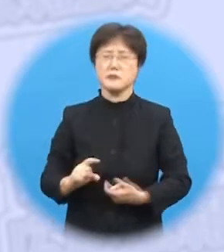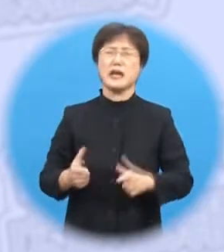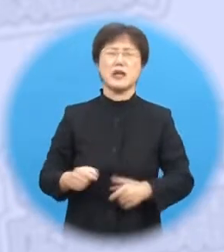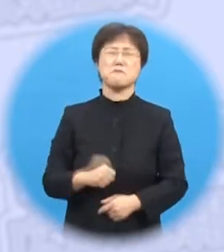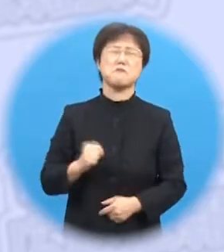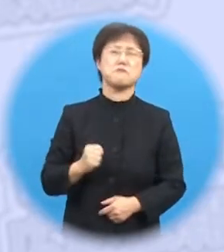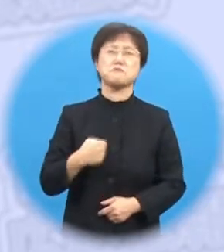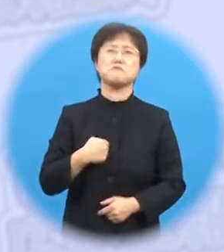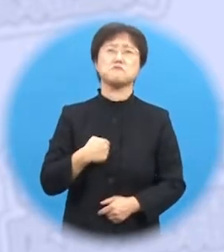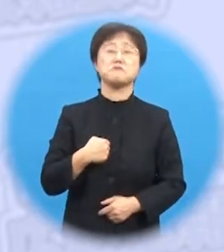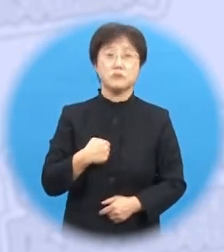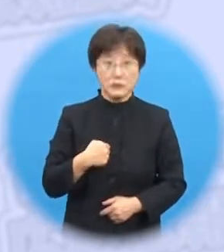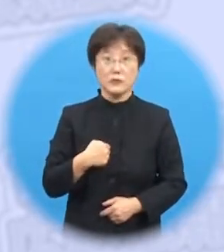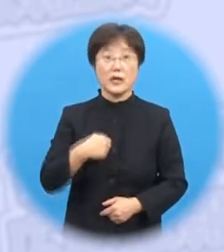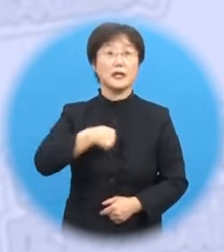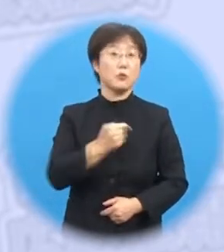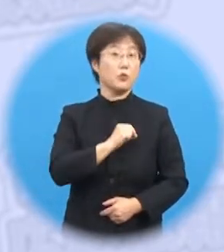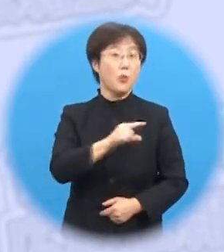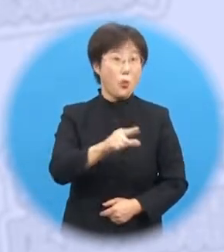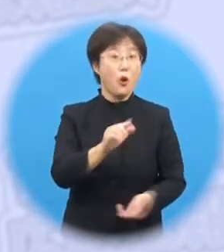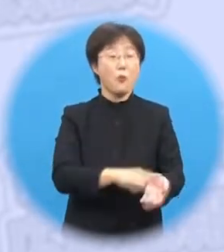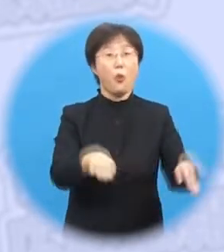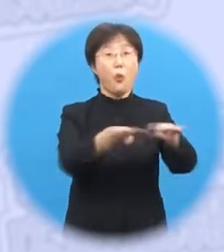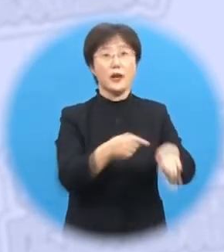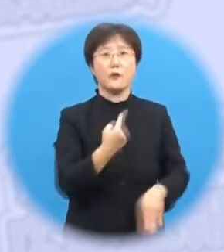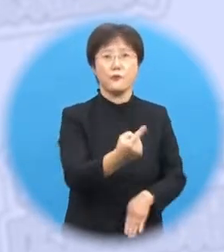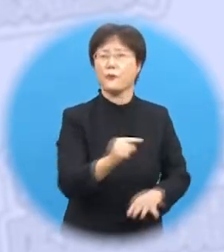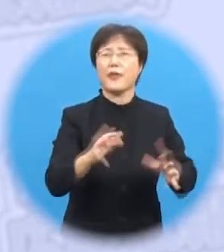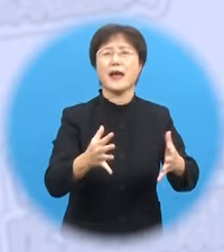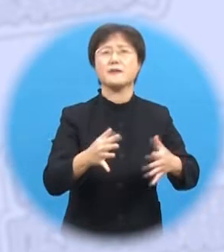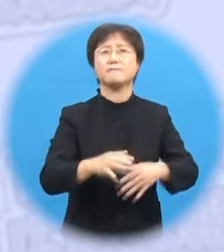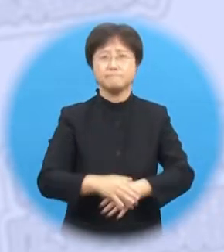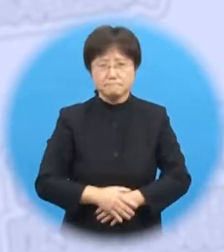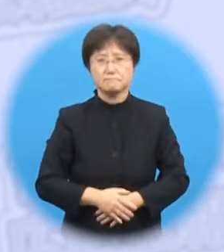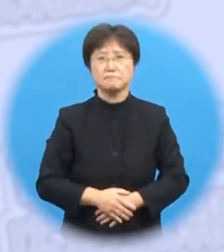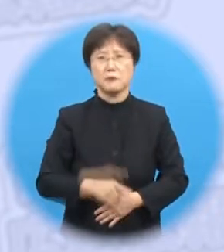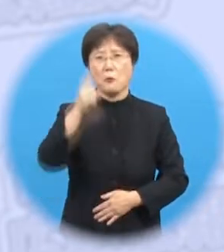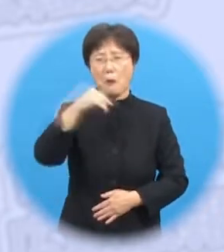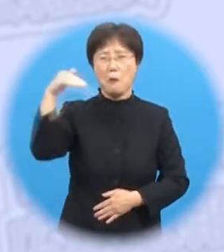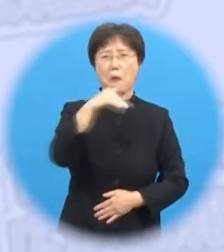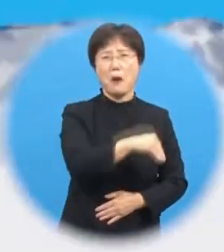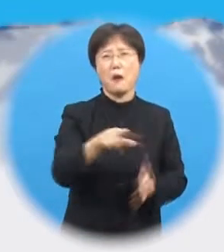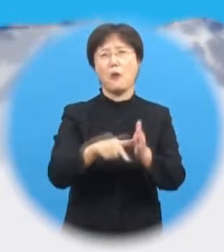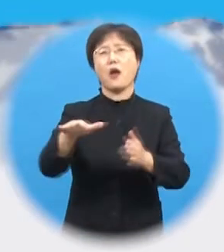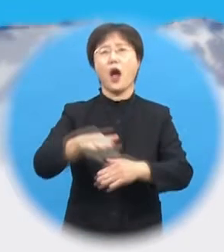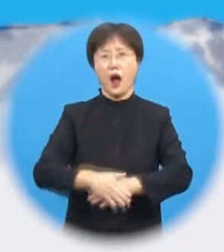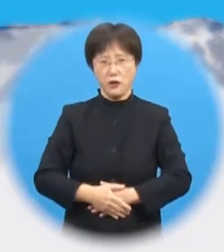が多くて、自ら病院に行こうとはしないため、悪化してしまうケースもあるのよ。